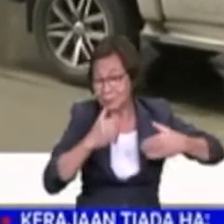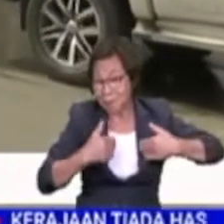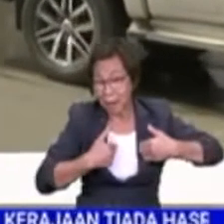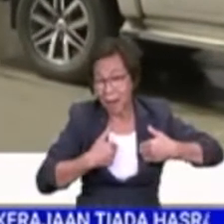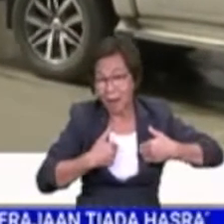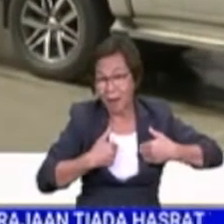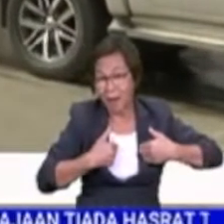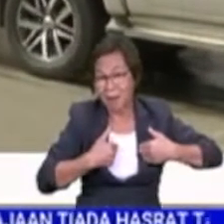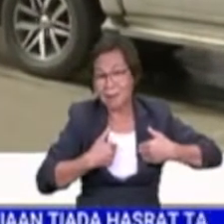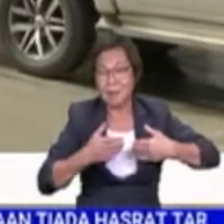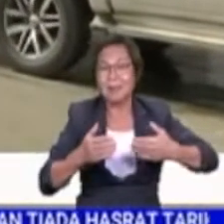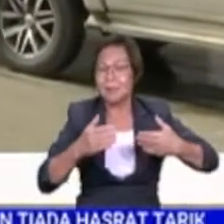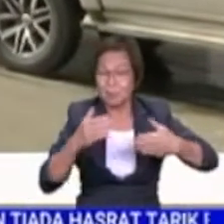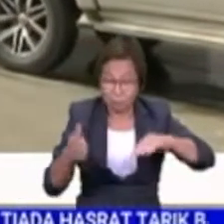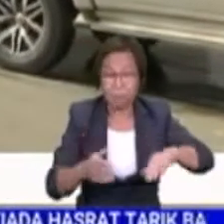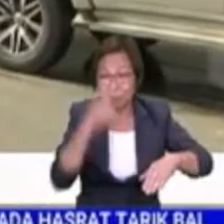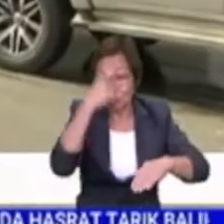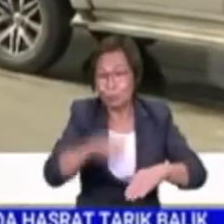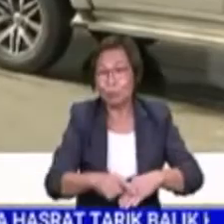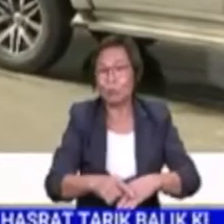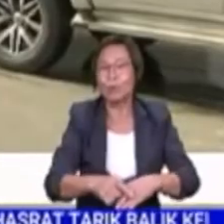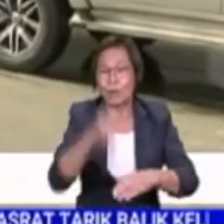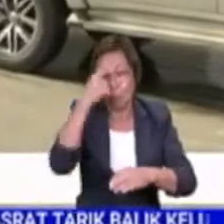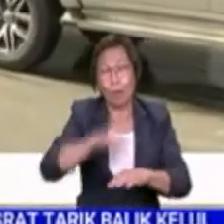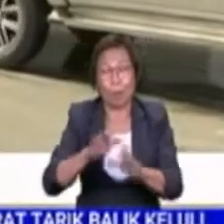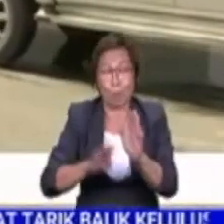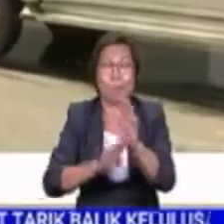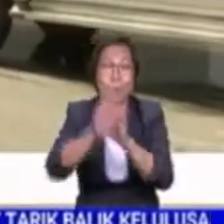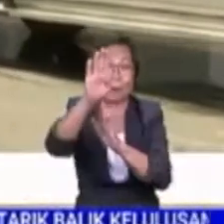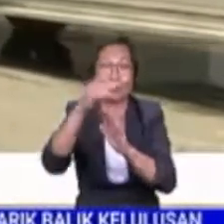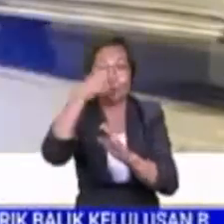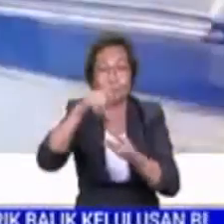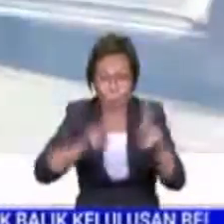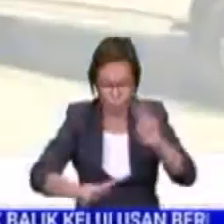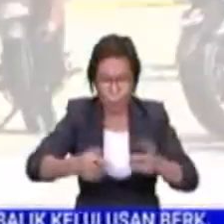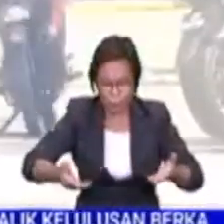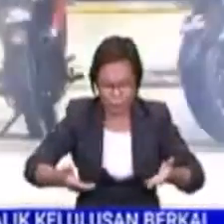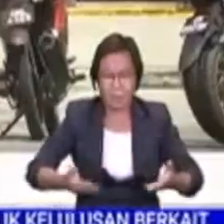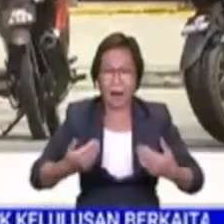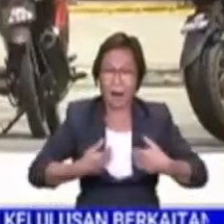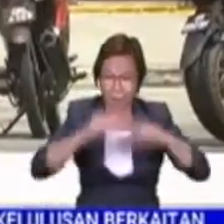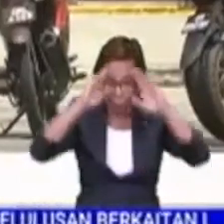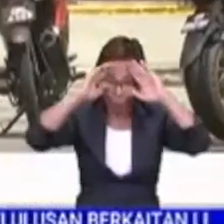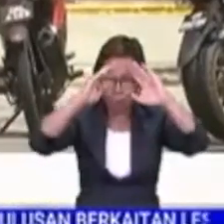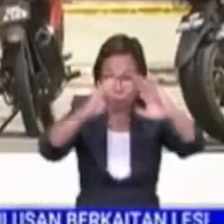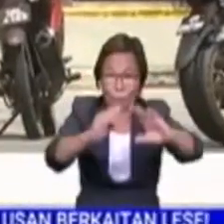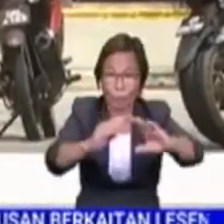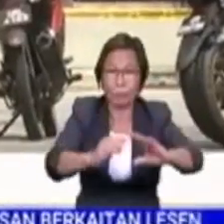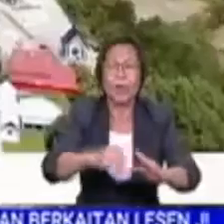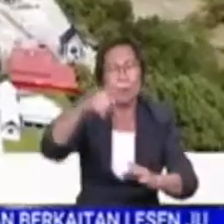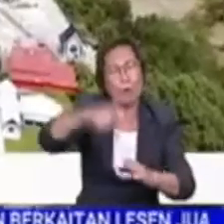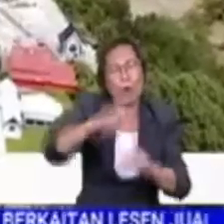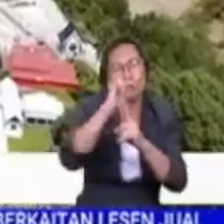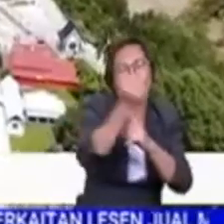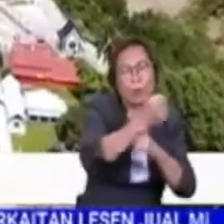sekadar menjadi laluan pintasan buat pengunjung-pengunjung dan penduduk sekitarnya. Turut diberi perhatian keperluan sosial